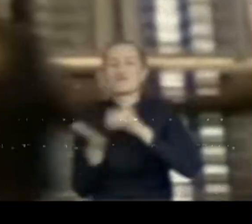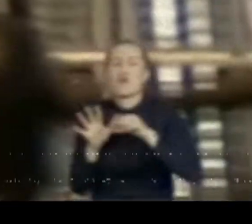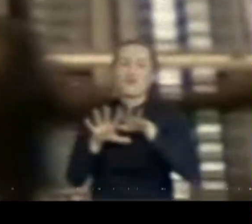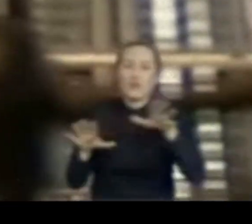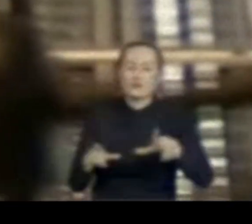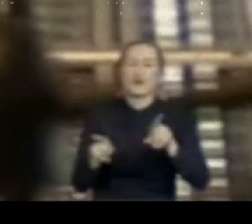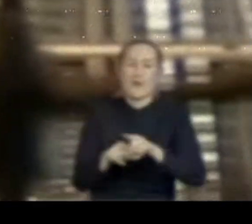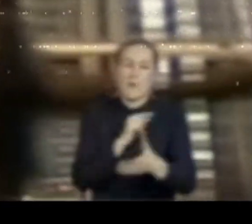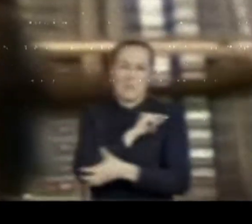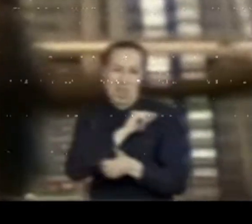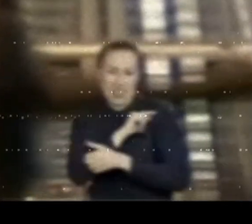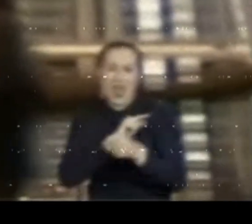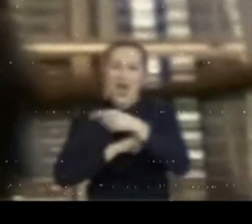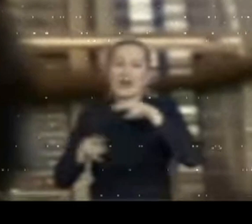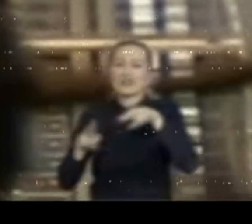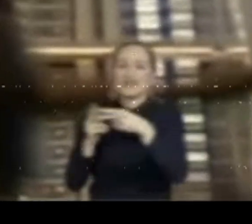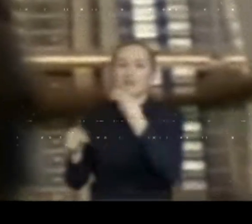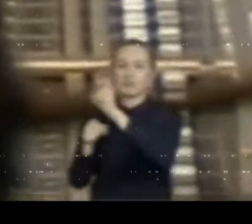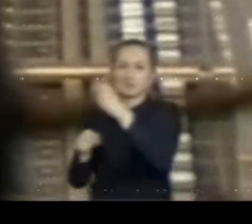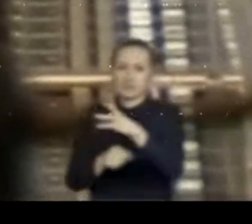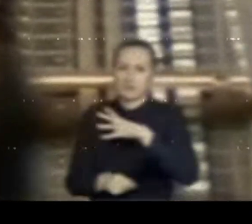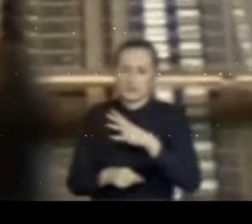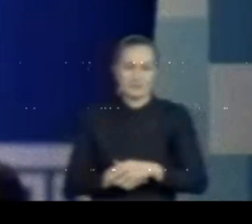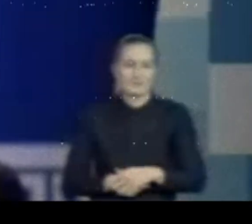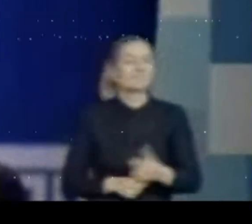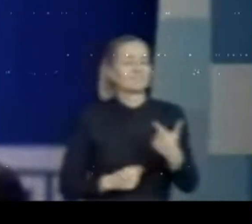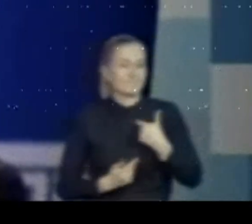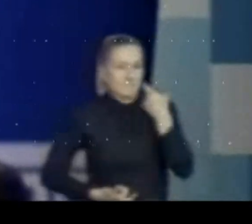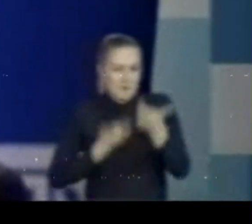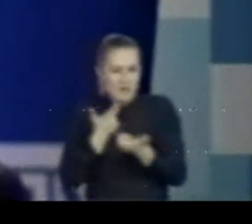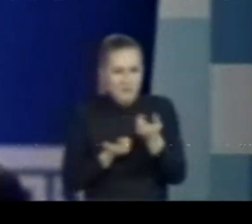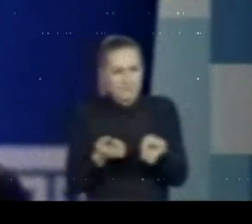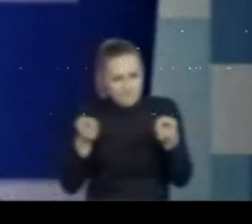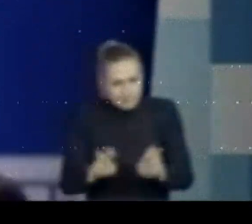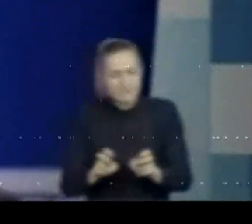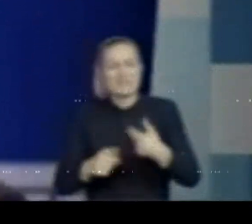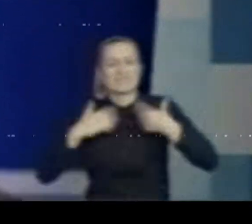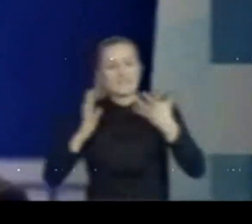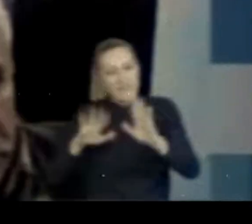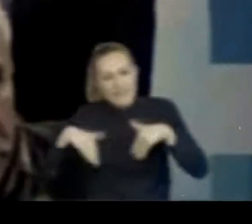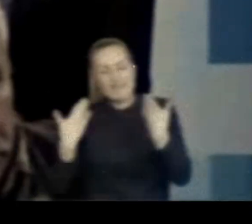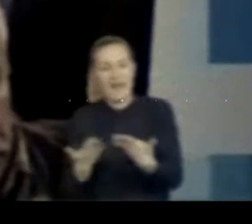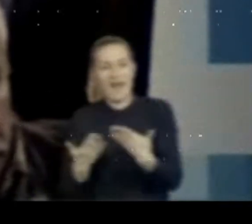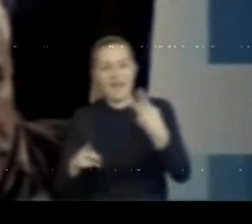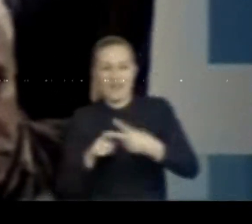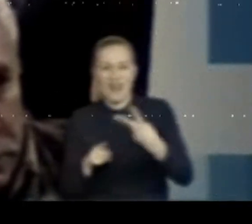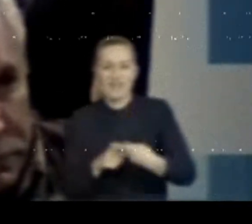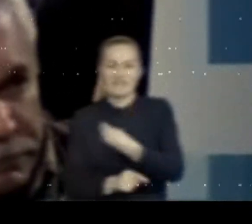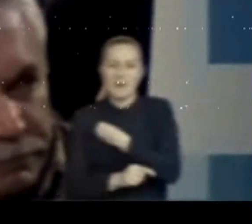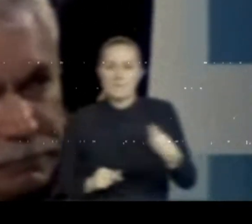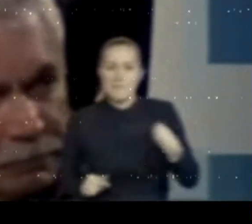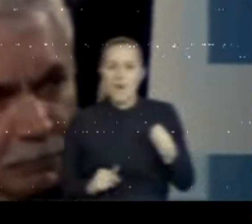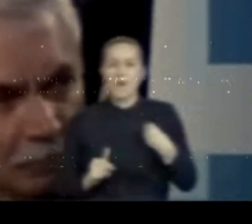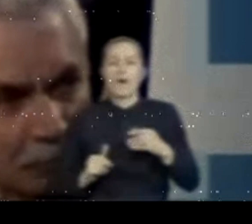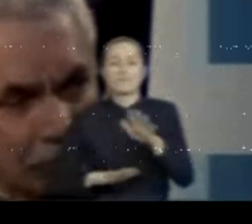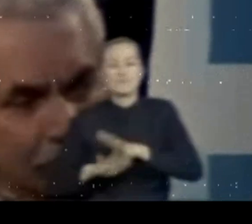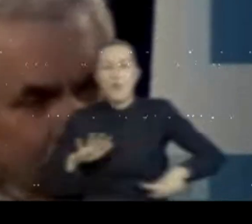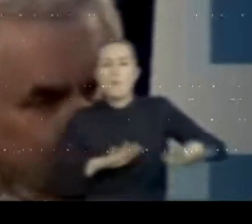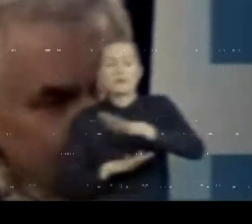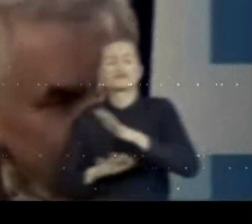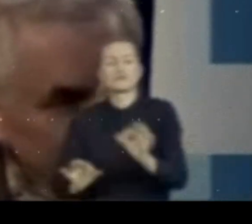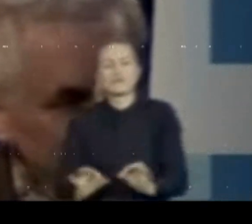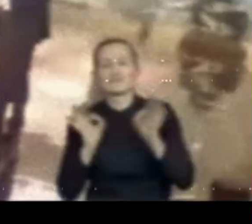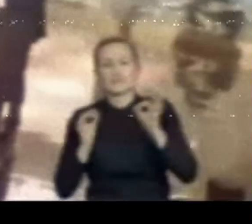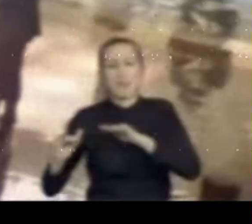a dziennikarze masowo zwalniani. Zrobię wszystko, żeby przywrócić telewizji publicznej